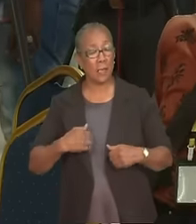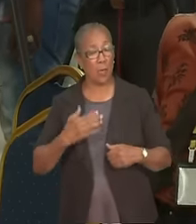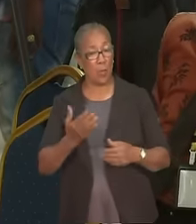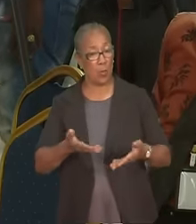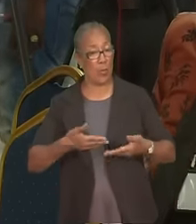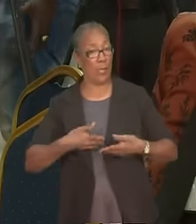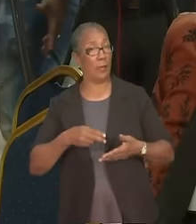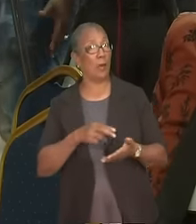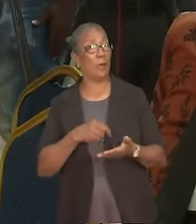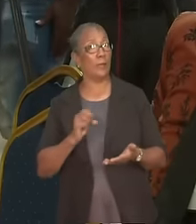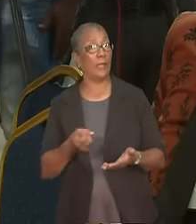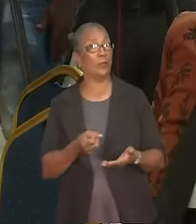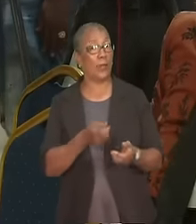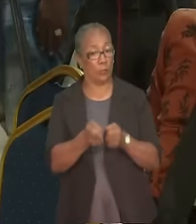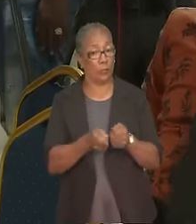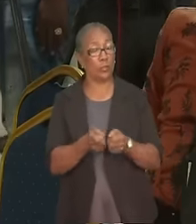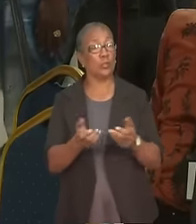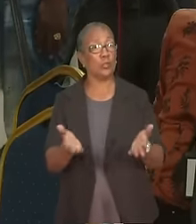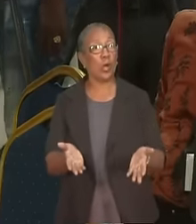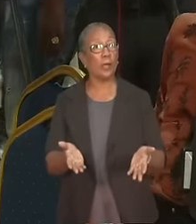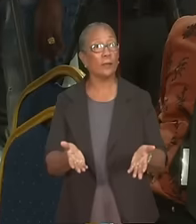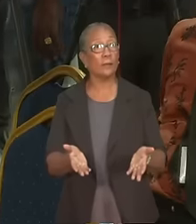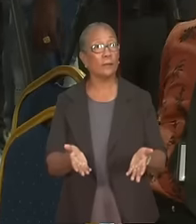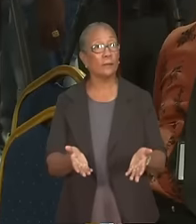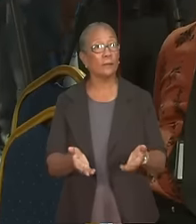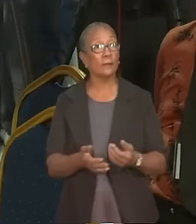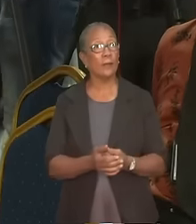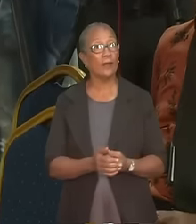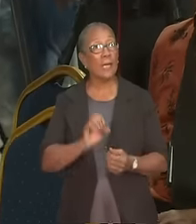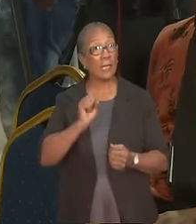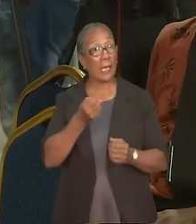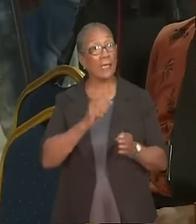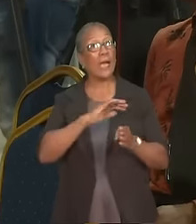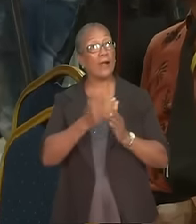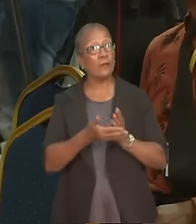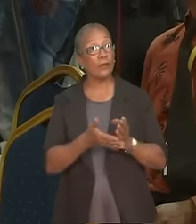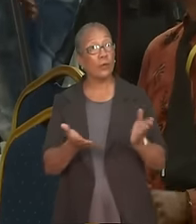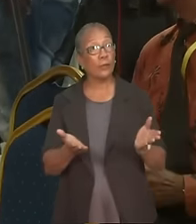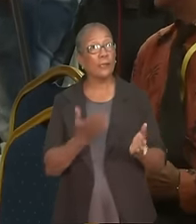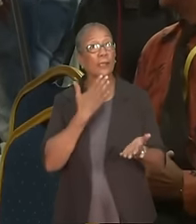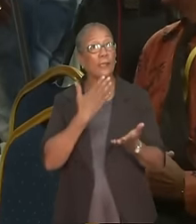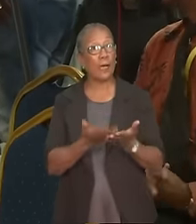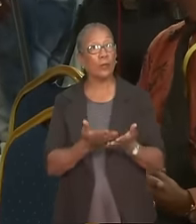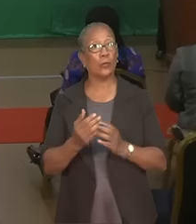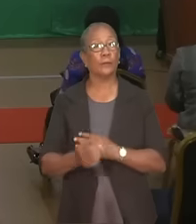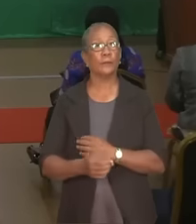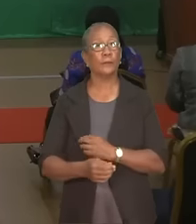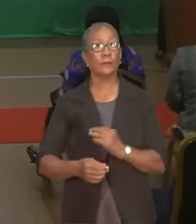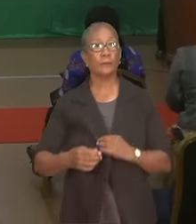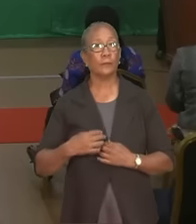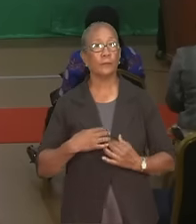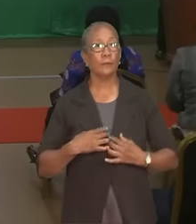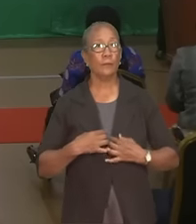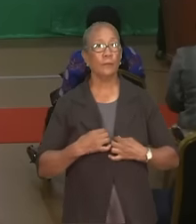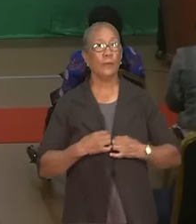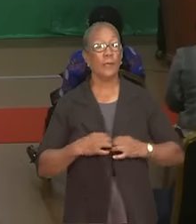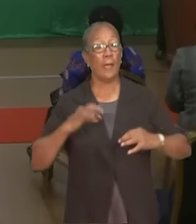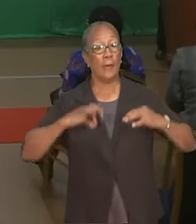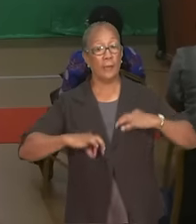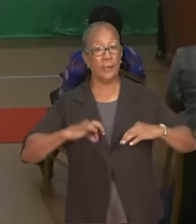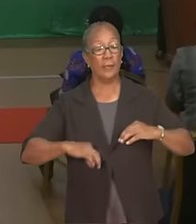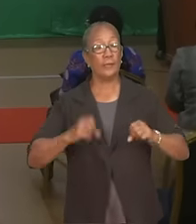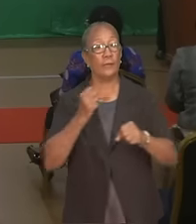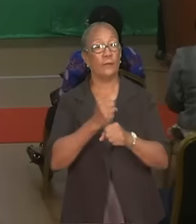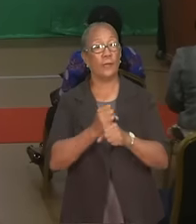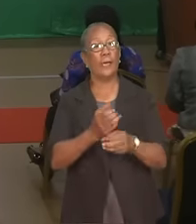moeten ook wel zorgen dat ze beschermd zijn. Kunt u voor ons afronden? Dank u. Dank u wel. We geven de minister van Arbeid